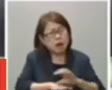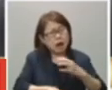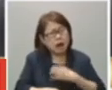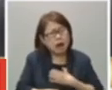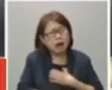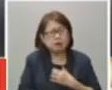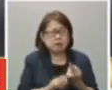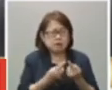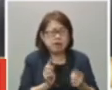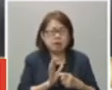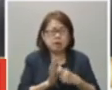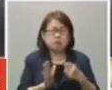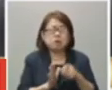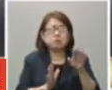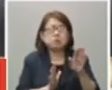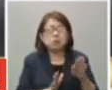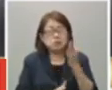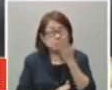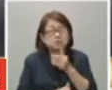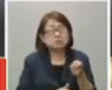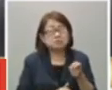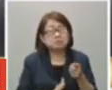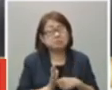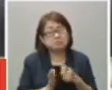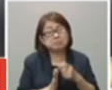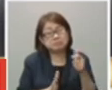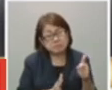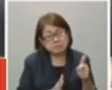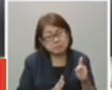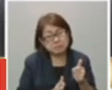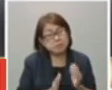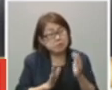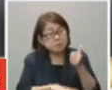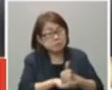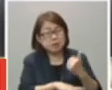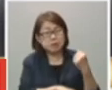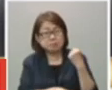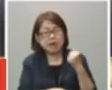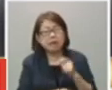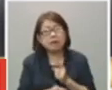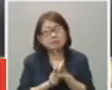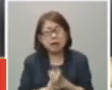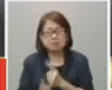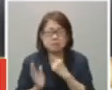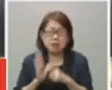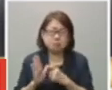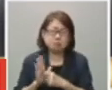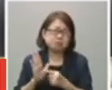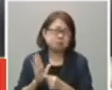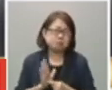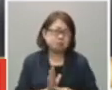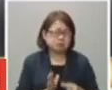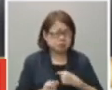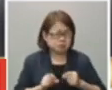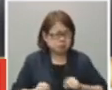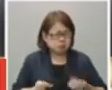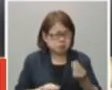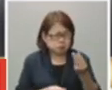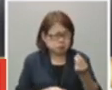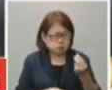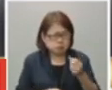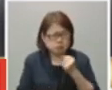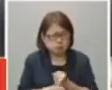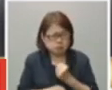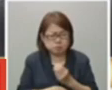ละครับที่ทำให้ผู้มีอำนาจเนี่ยเขาใช้เป็นเหตุผลสำคัญในการเซ็นสัญญาเร่งดำเนินการ